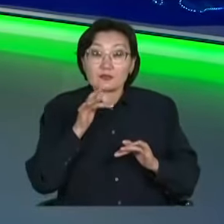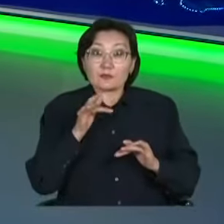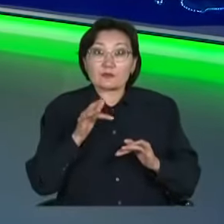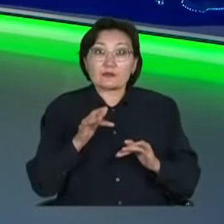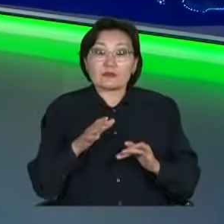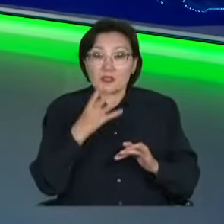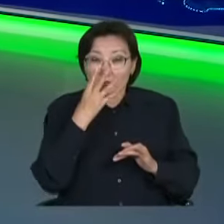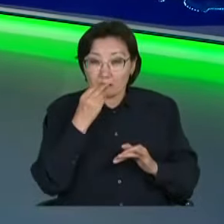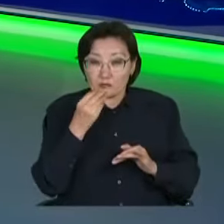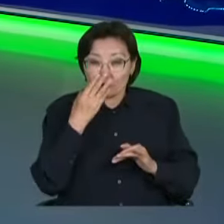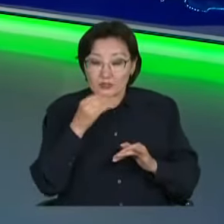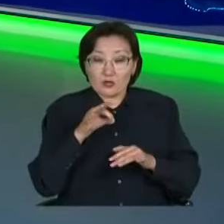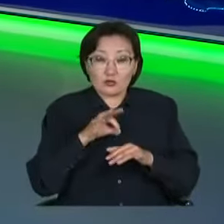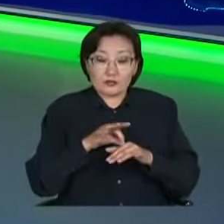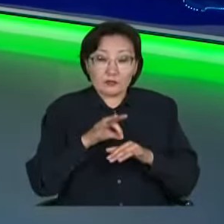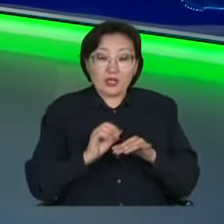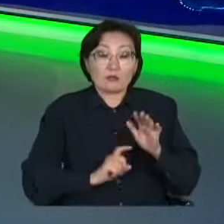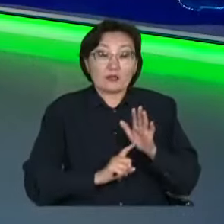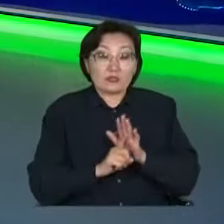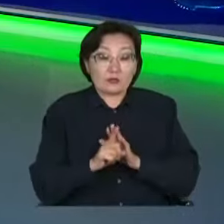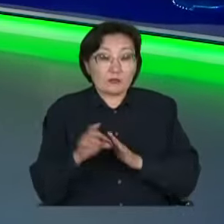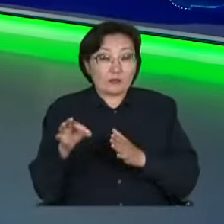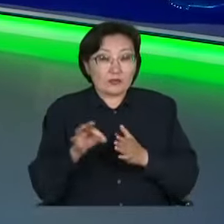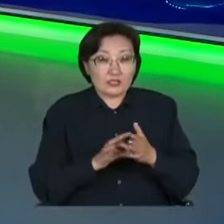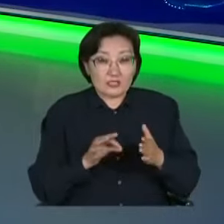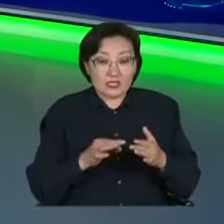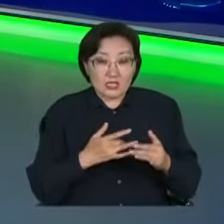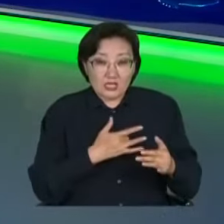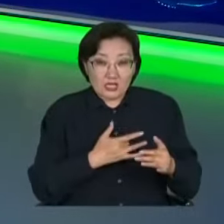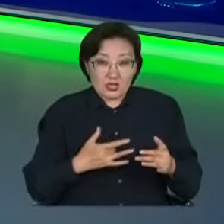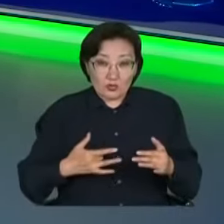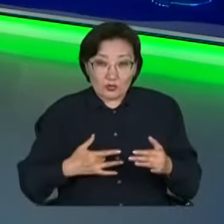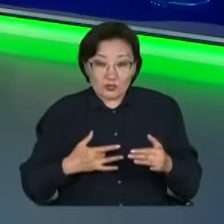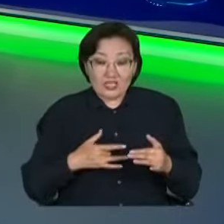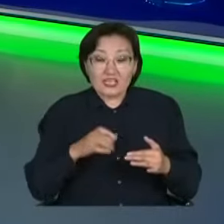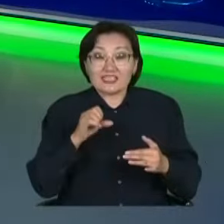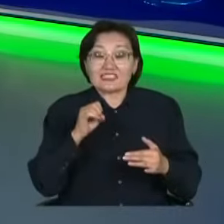грипп дейді ғой, гриппен ауруға бастаған кезде бірденен өкпесі іріңдеп кетеді.